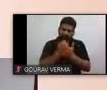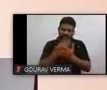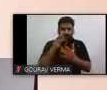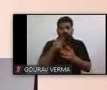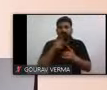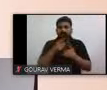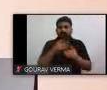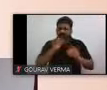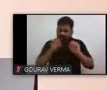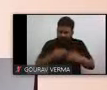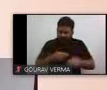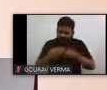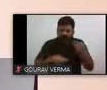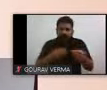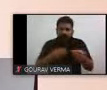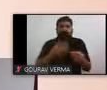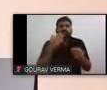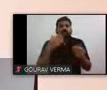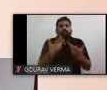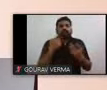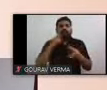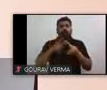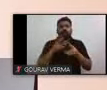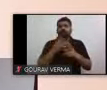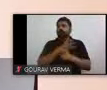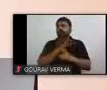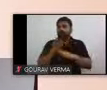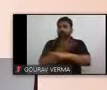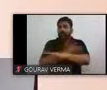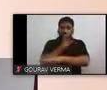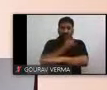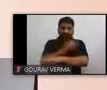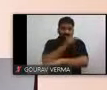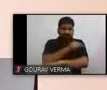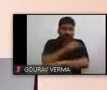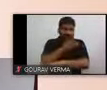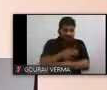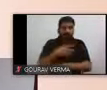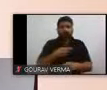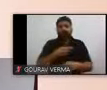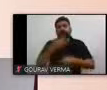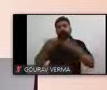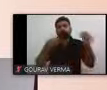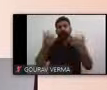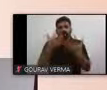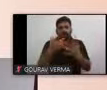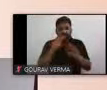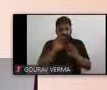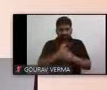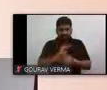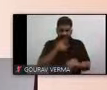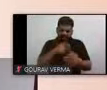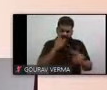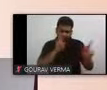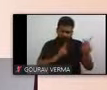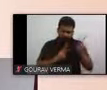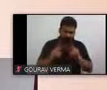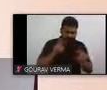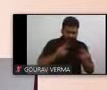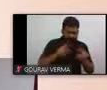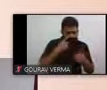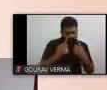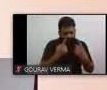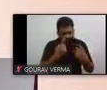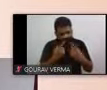given only if we go for early intervention services. उसका बच्चे का assessment होता है, करना भी नहीं चाहिए